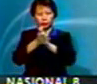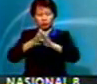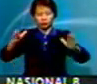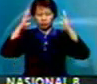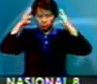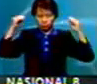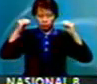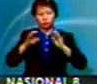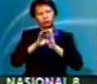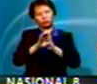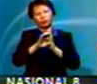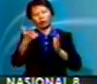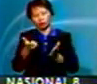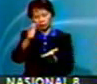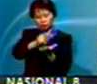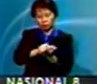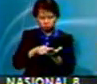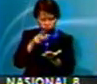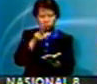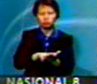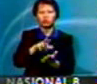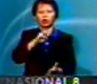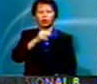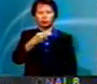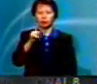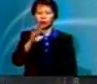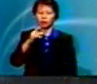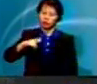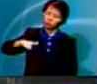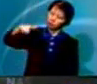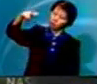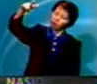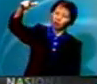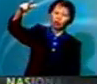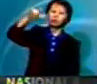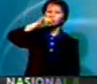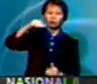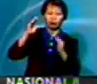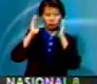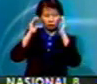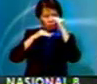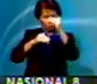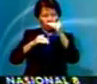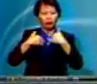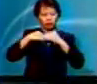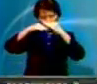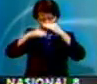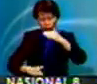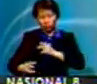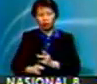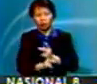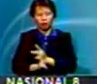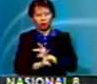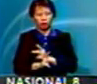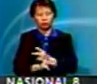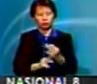Belanda. Antara lain, laporan itu mengesahkan MH17 terbang di ruang udara yang tidak terhad dan berada di bawah kawalan pengawal